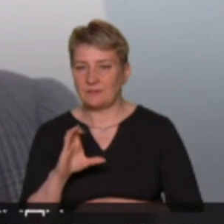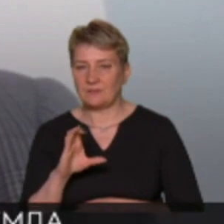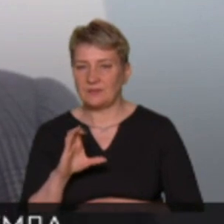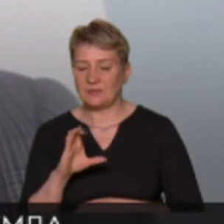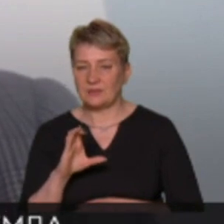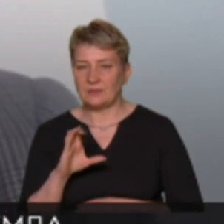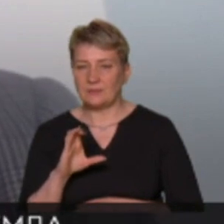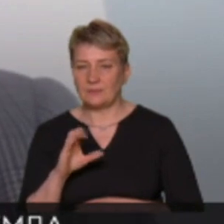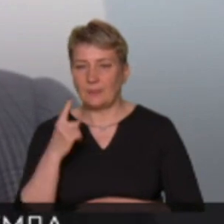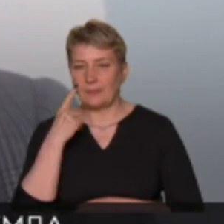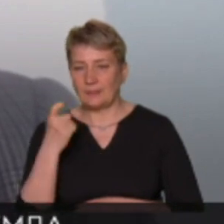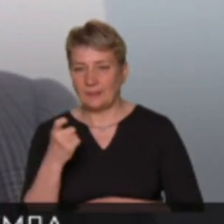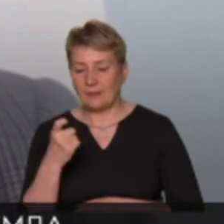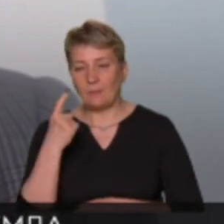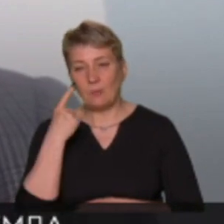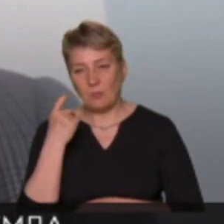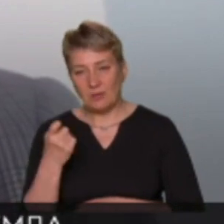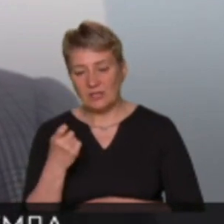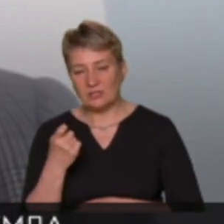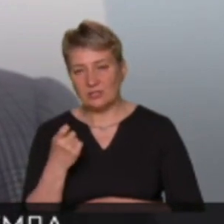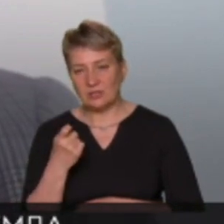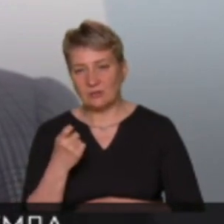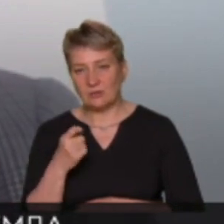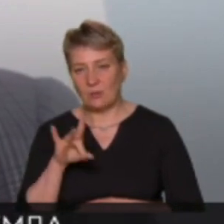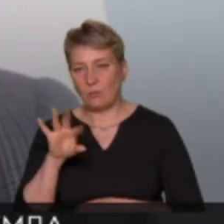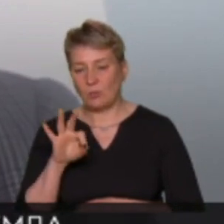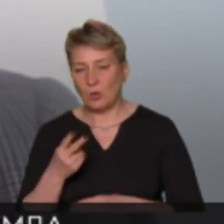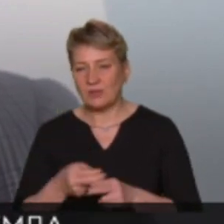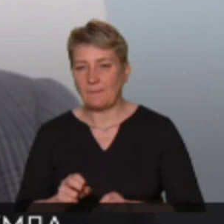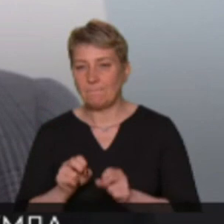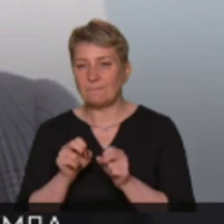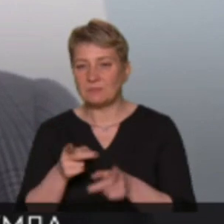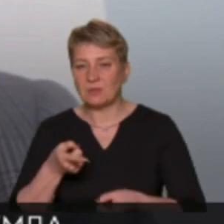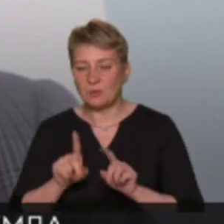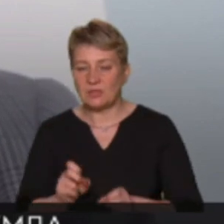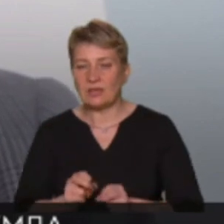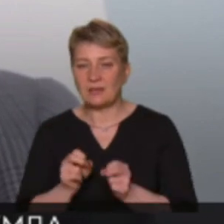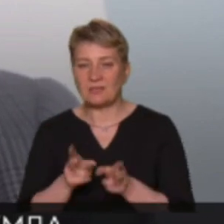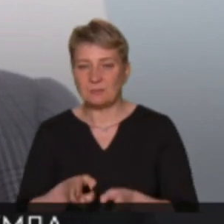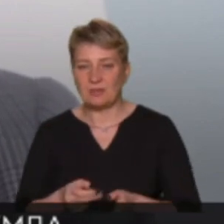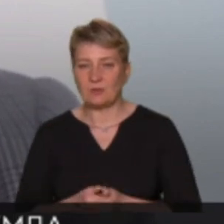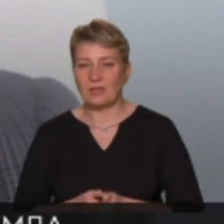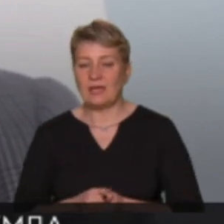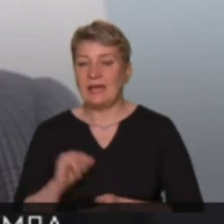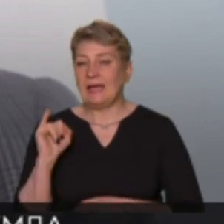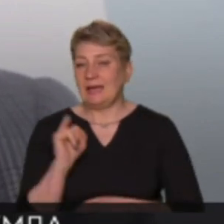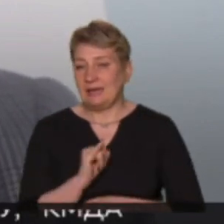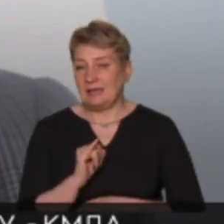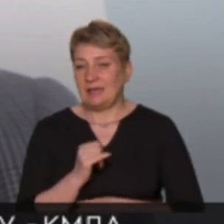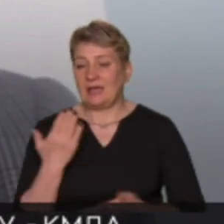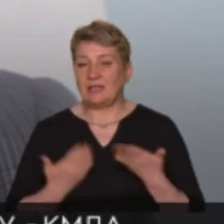формується сигнал з попередженням про небезпеку, реальну небезпеку. І